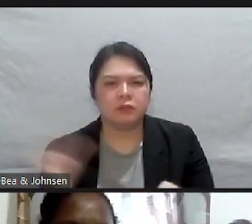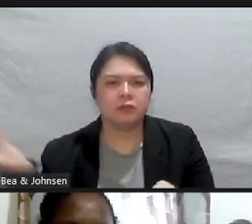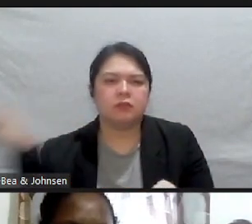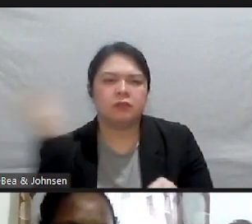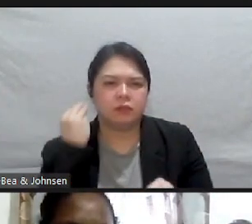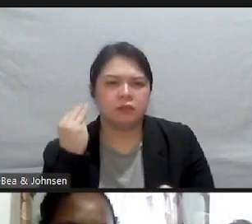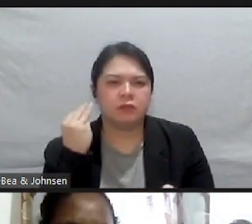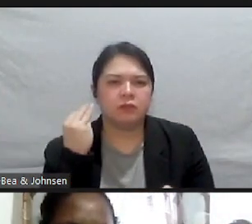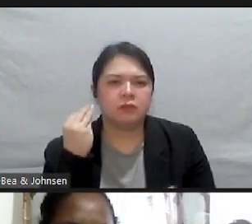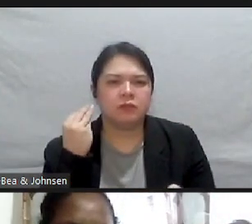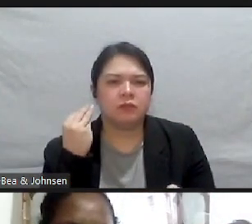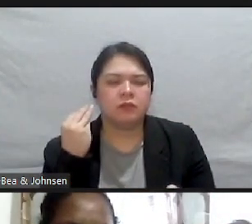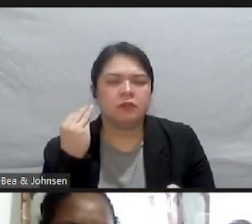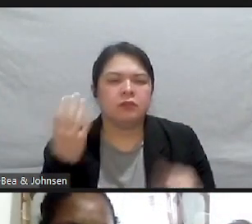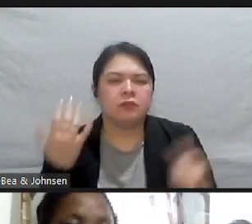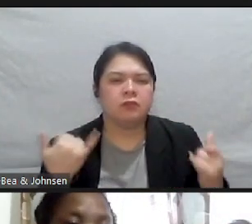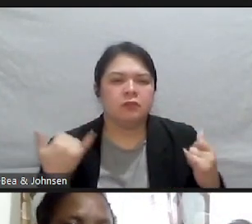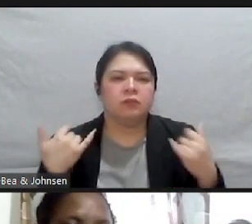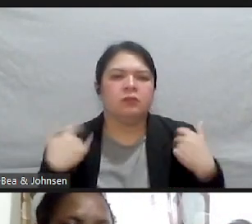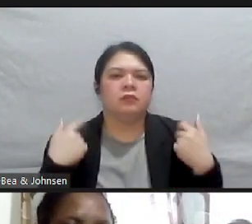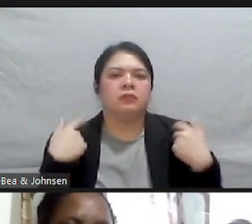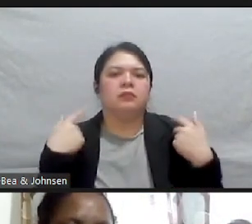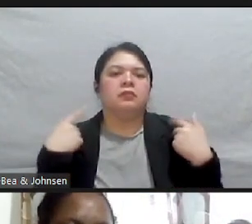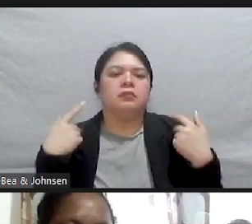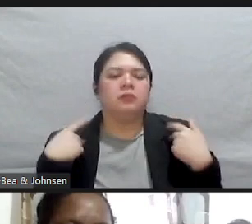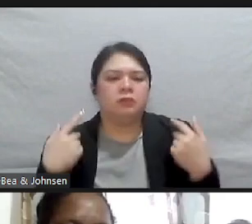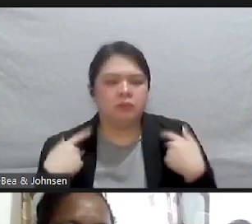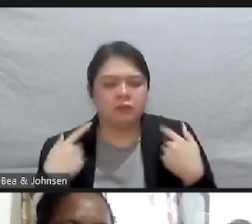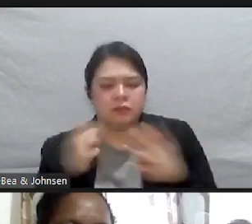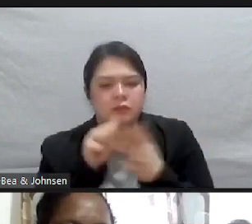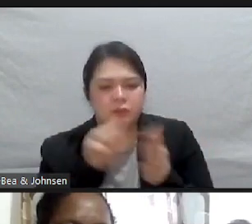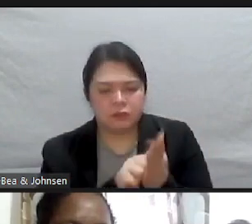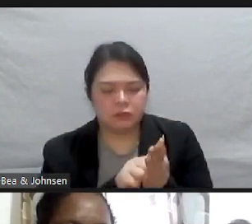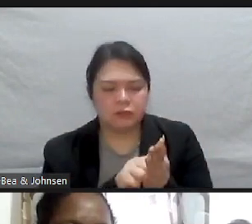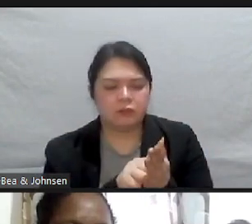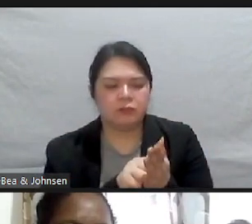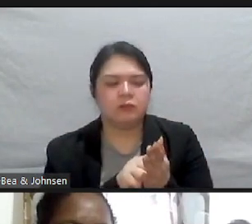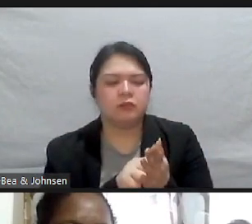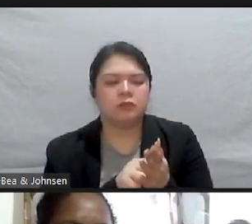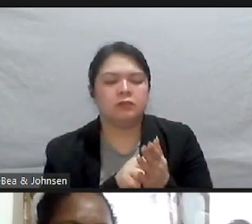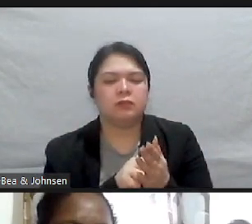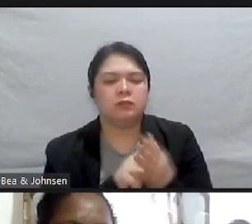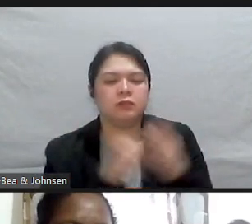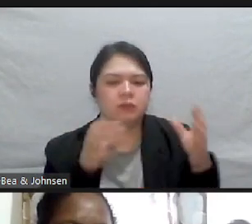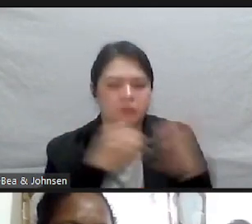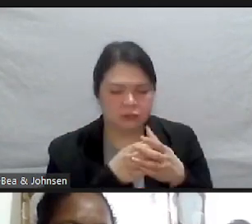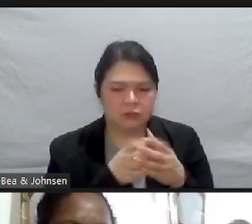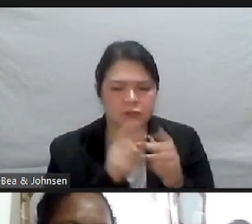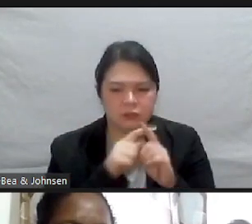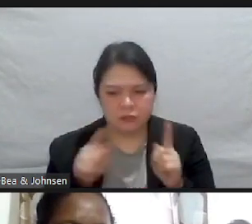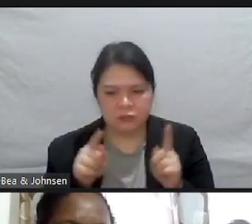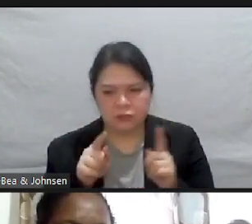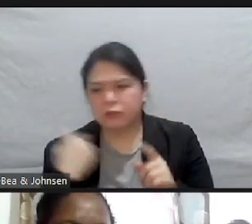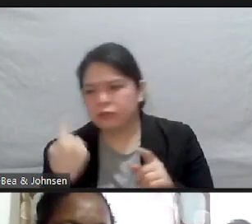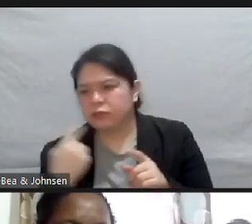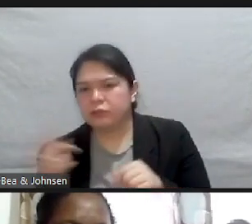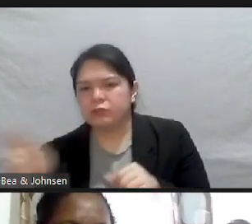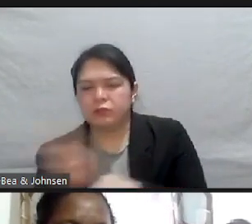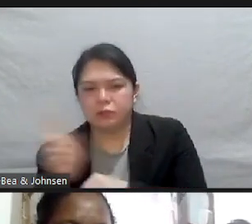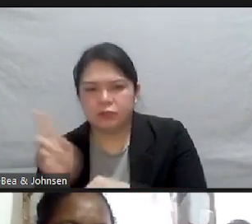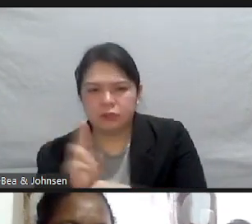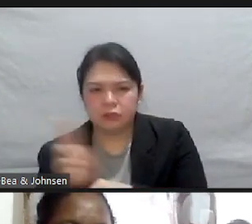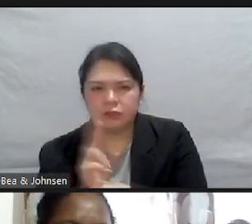Kasi yun nga, lagi nang sinasabi, kayo lang naman mga akademiko nagsasabi, eh. Dapat yung mga gumagamit nito ay magkaroon